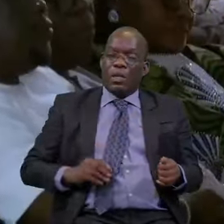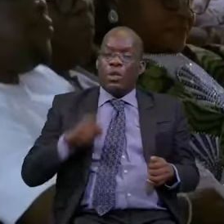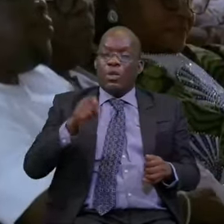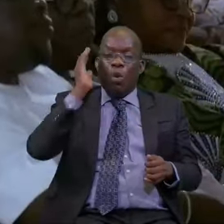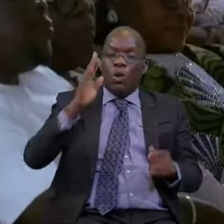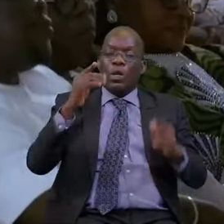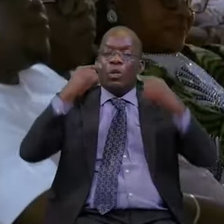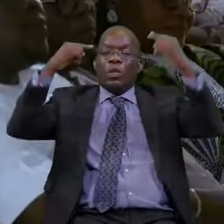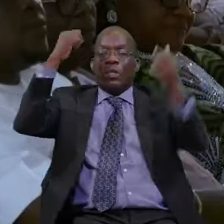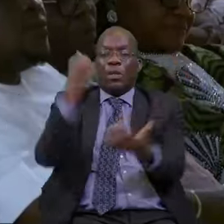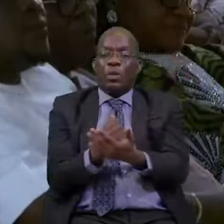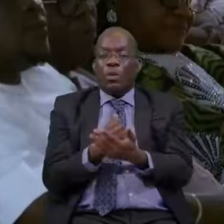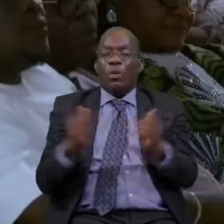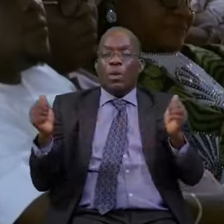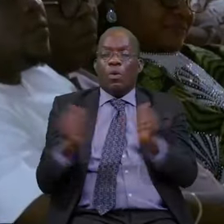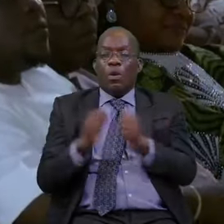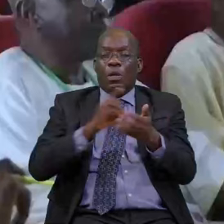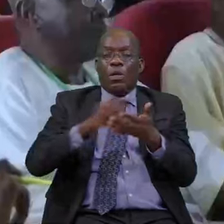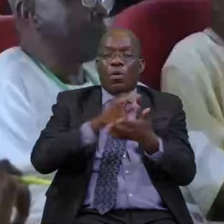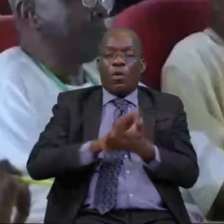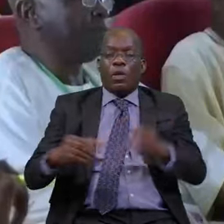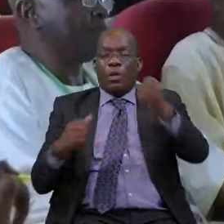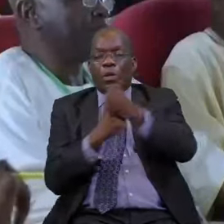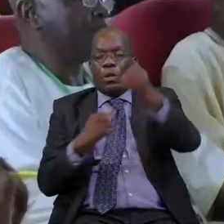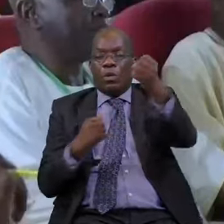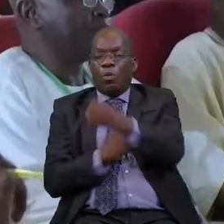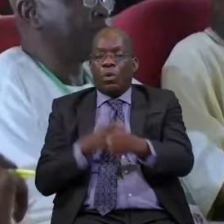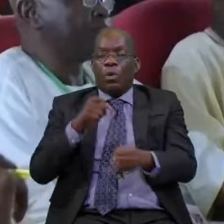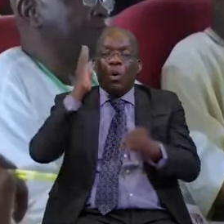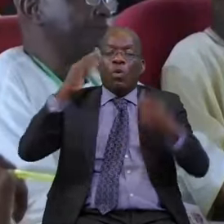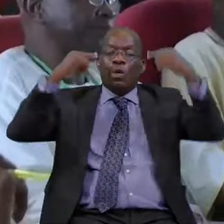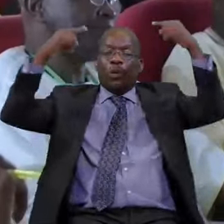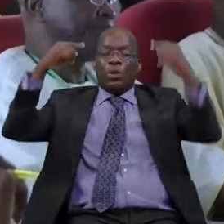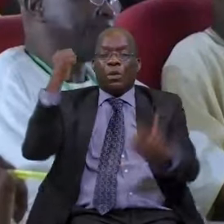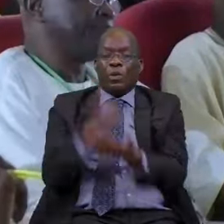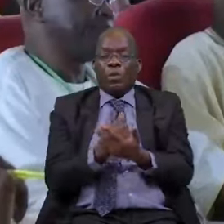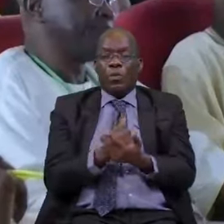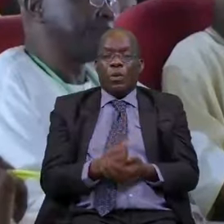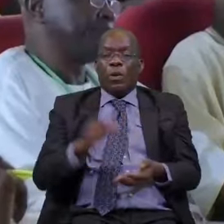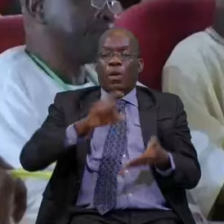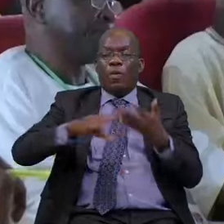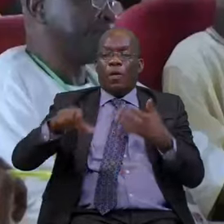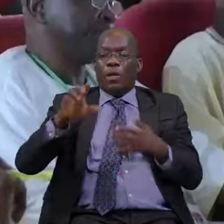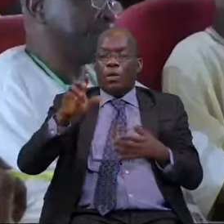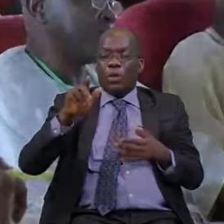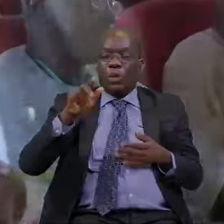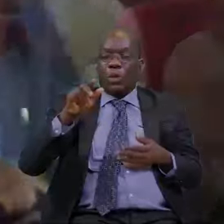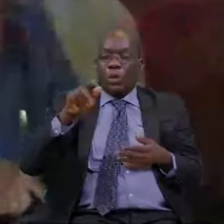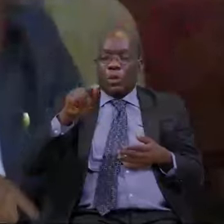réussir. Avec le soutien divin, vous allez réussir. Verset 27 qui dit,